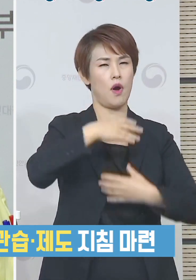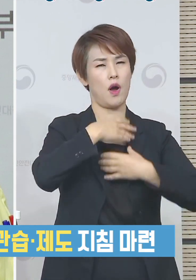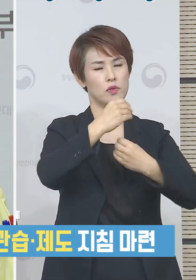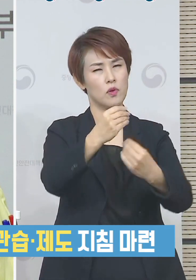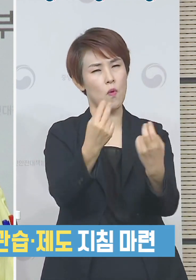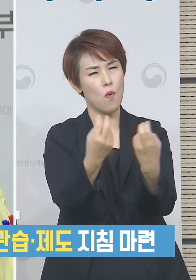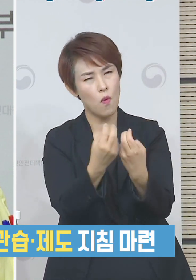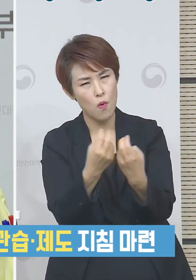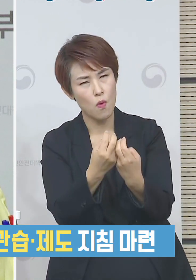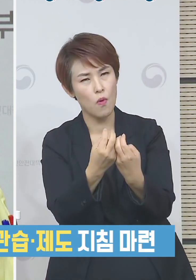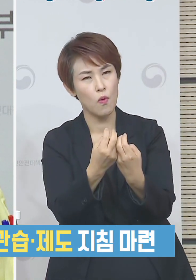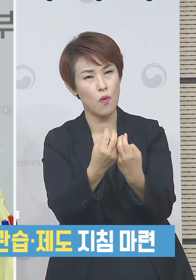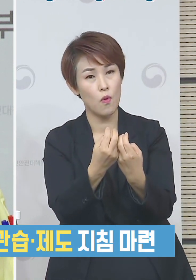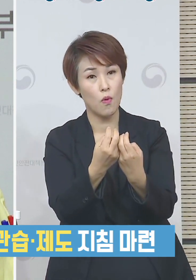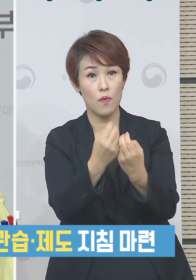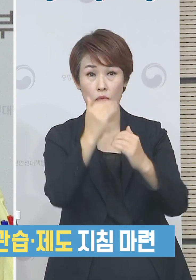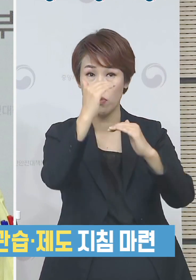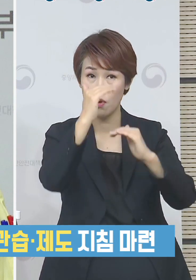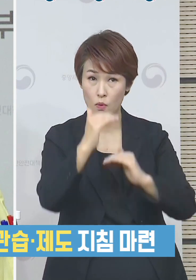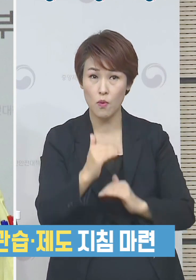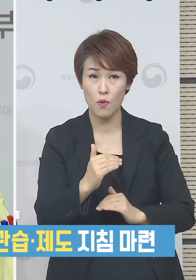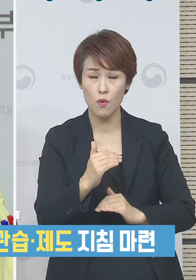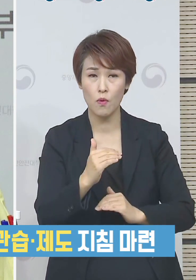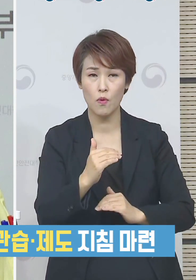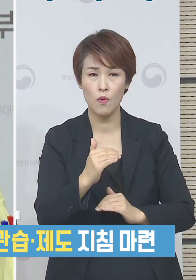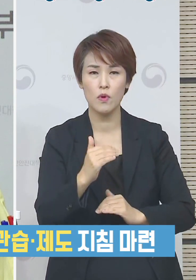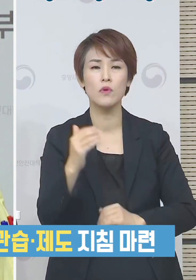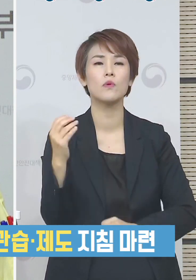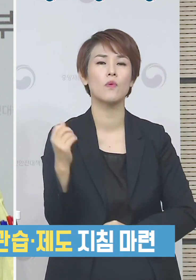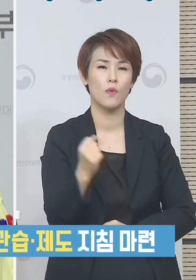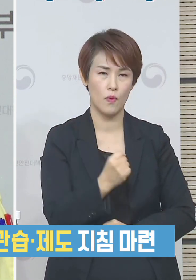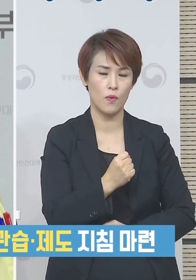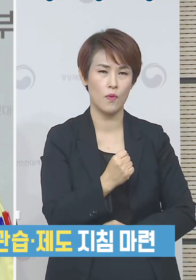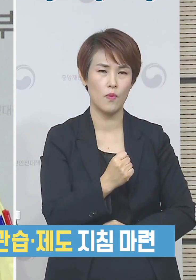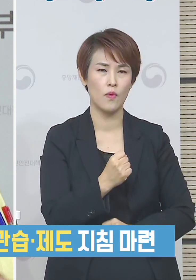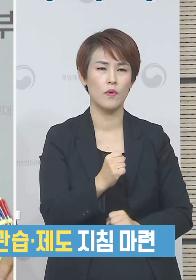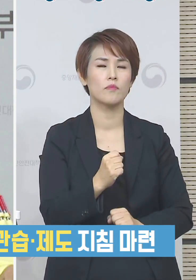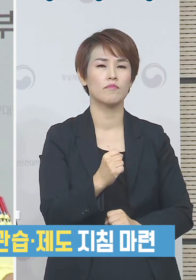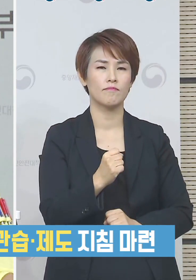있을 것인가 하는 이러한 목적을 달성하기 위한